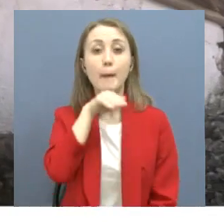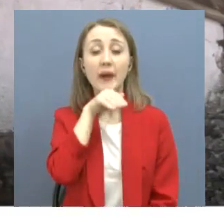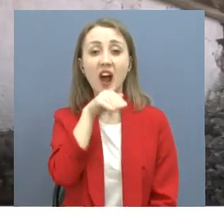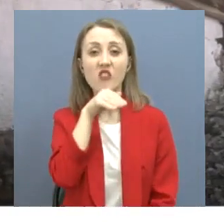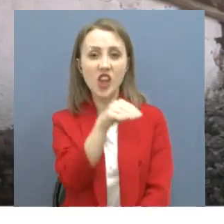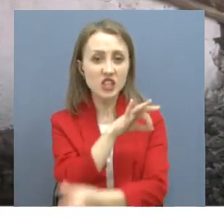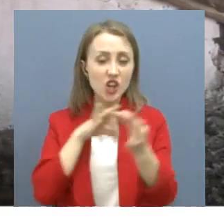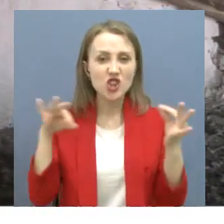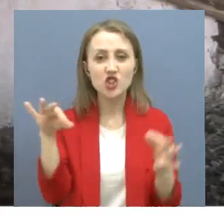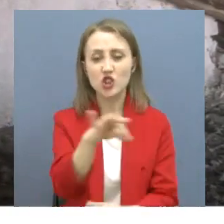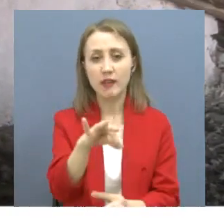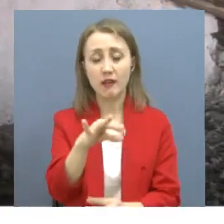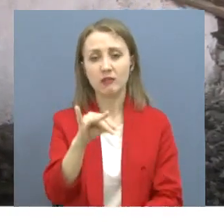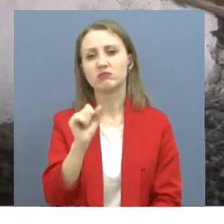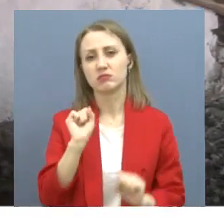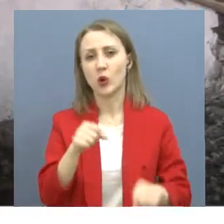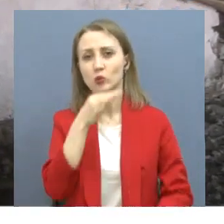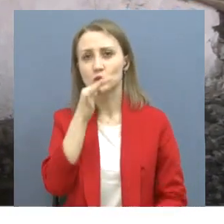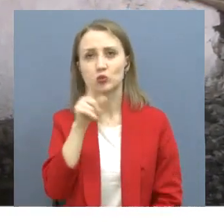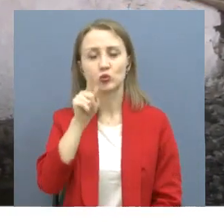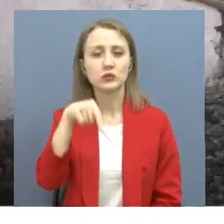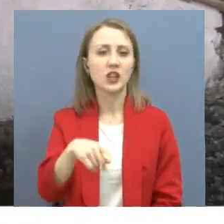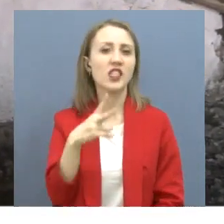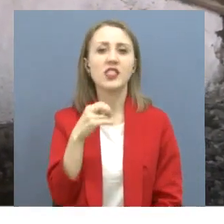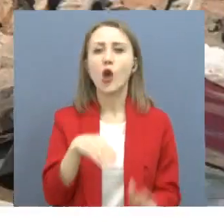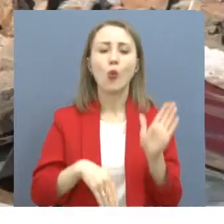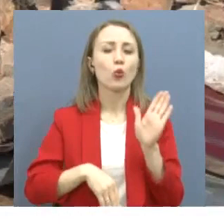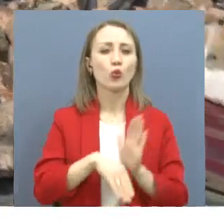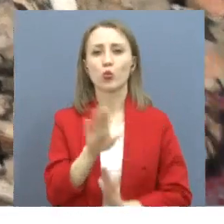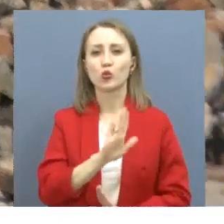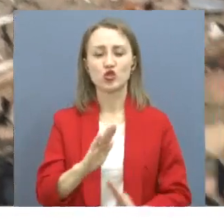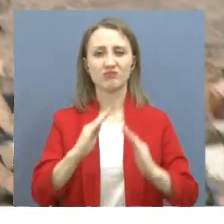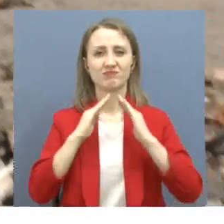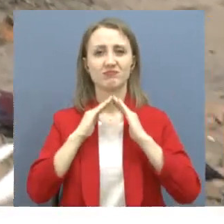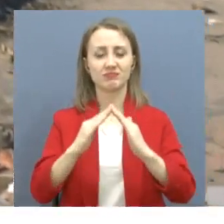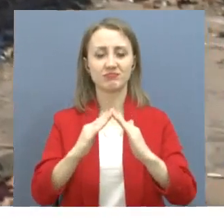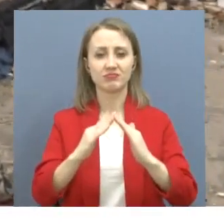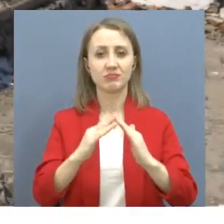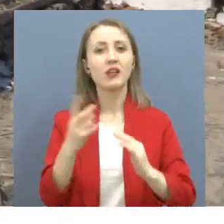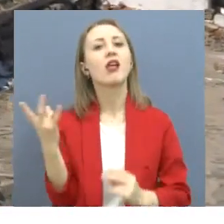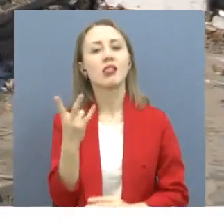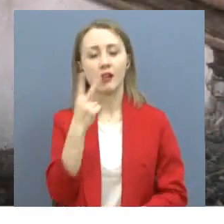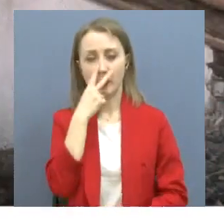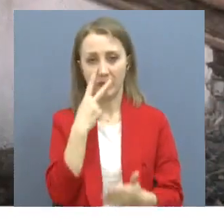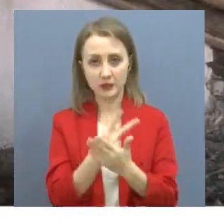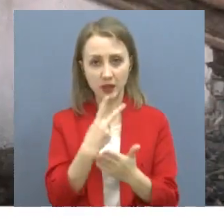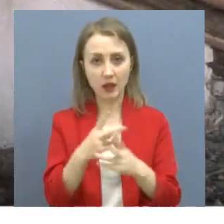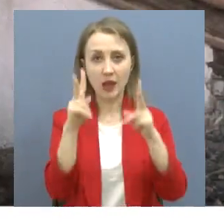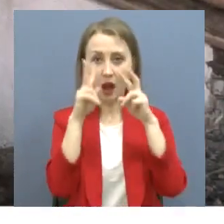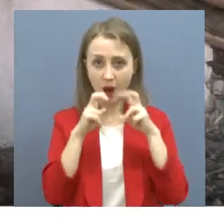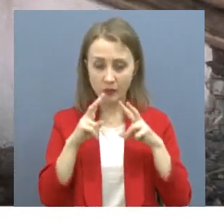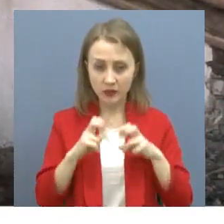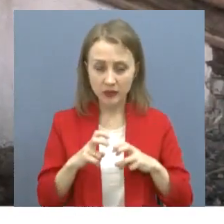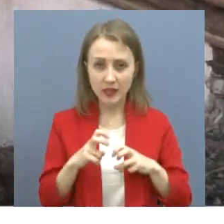И могу сказать, то, что тут не выбраны не самые лучшие решения для держания кровли. Надо посмотреть обследование,